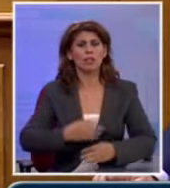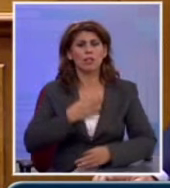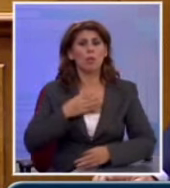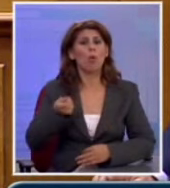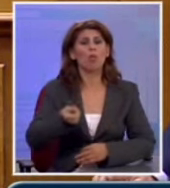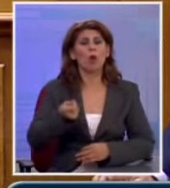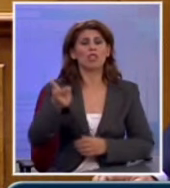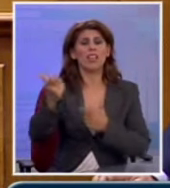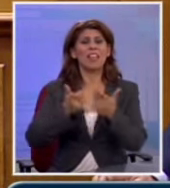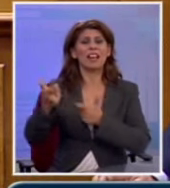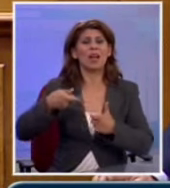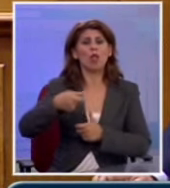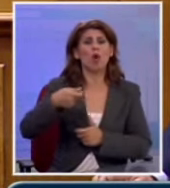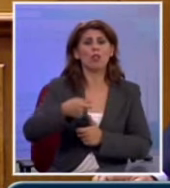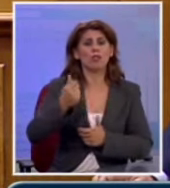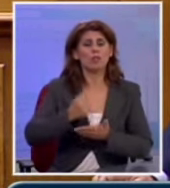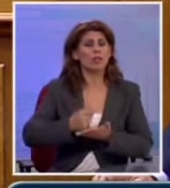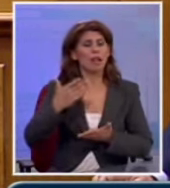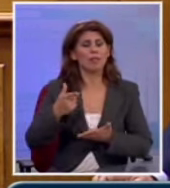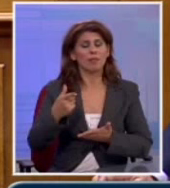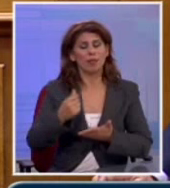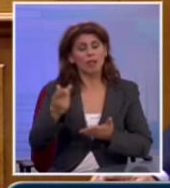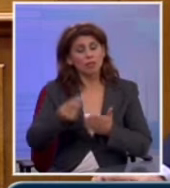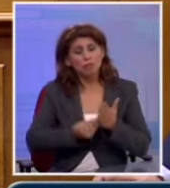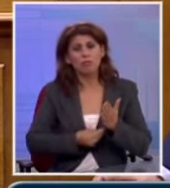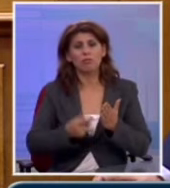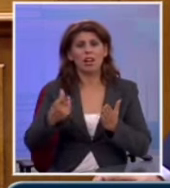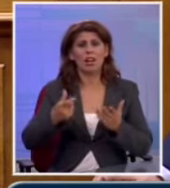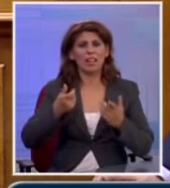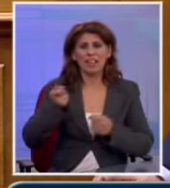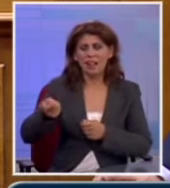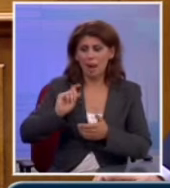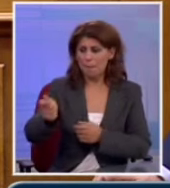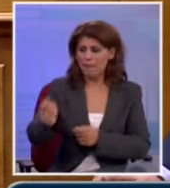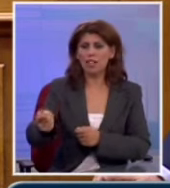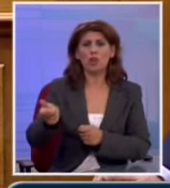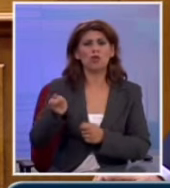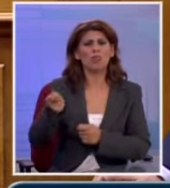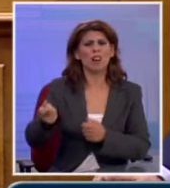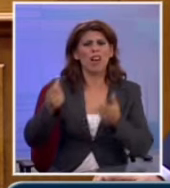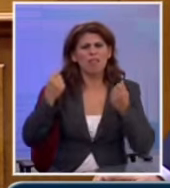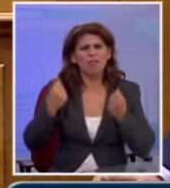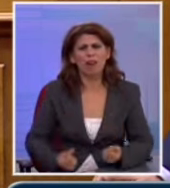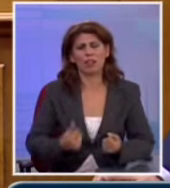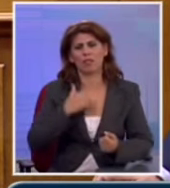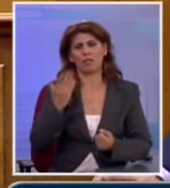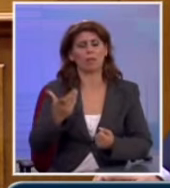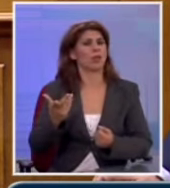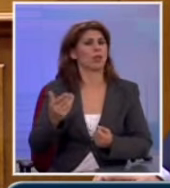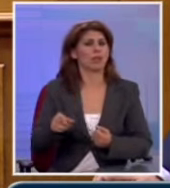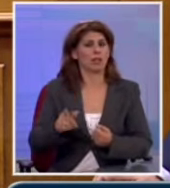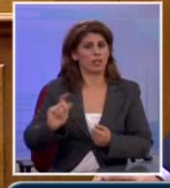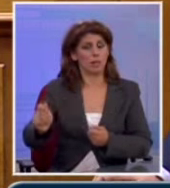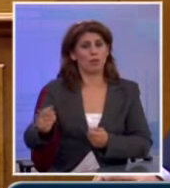δόσεις δανειακές για να ξεπληρώσουμε δάνεια και χρέη δυσβάσταχτα και αβίωτα μπορεί να ανταλλάξει κανείς αυτή